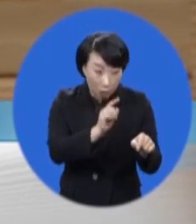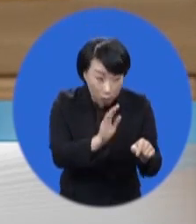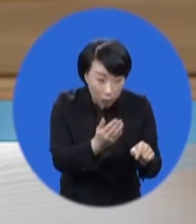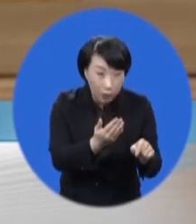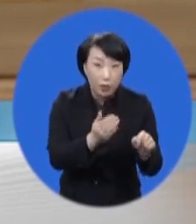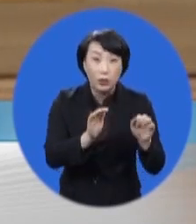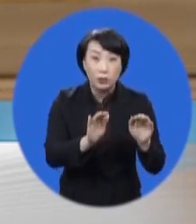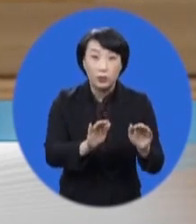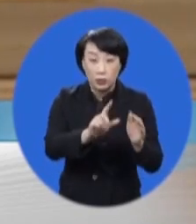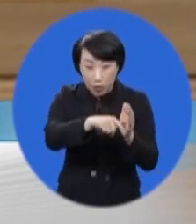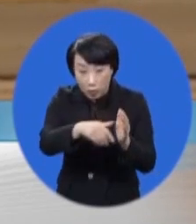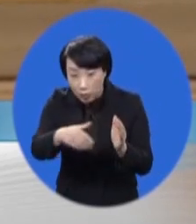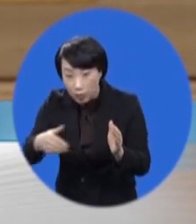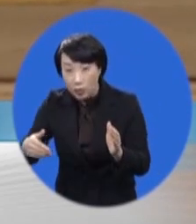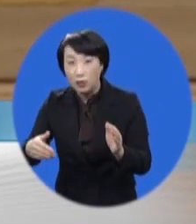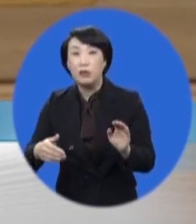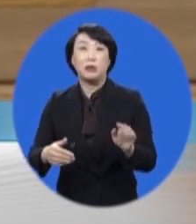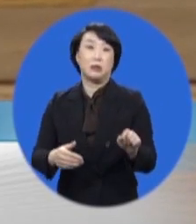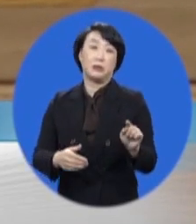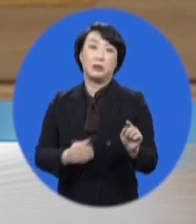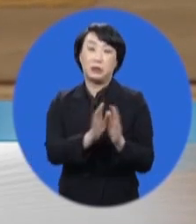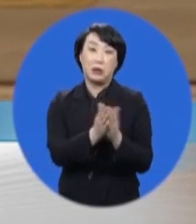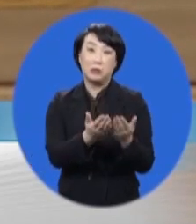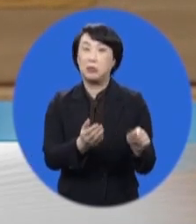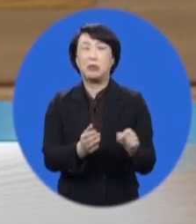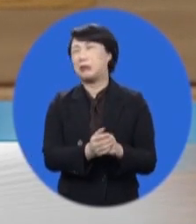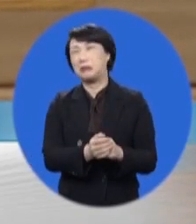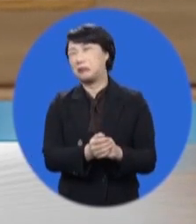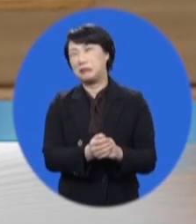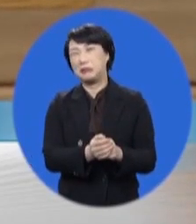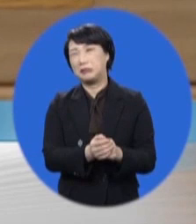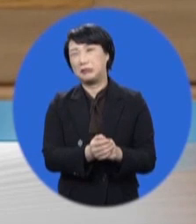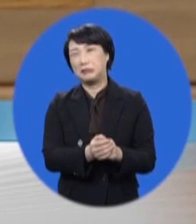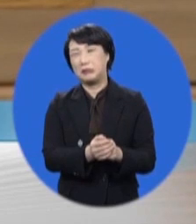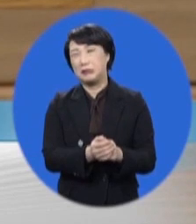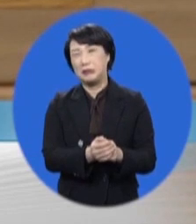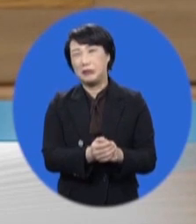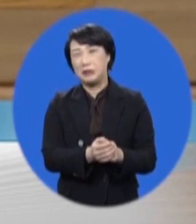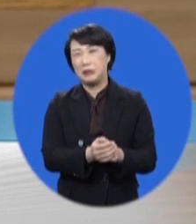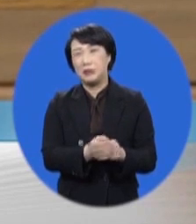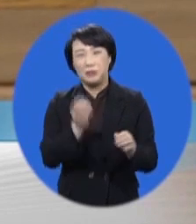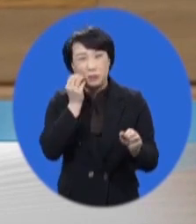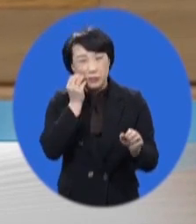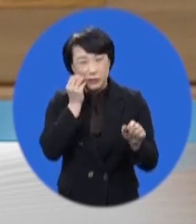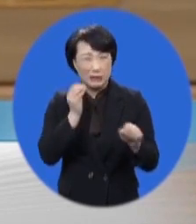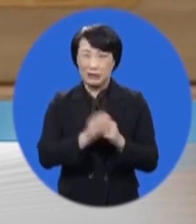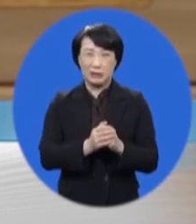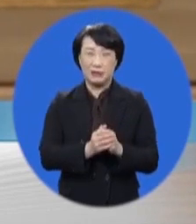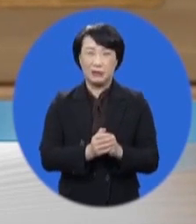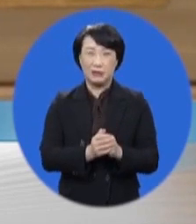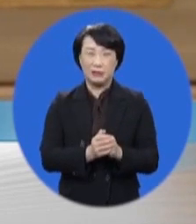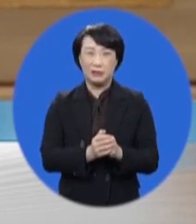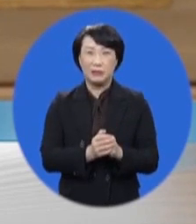그럴듯한데 지나가면 쾌쾌 묵은 소리가 들려요. 예,